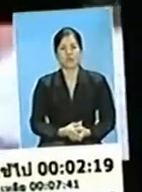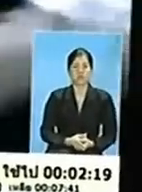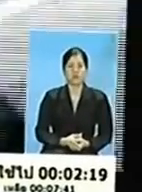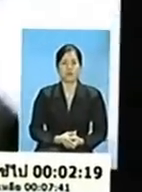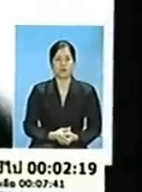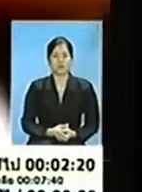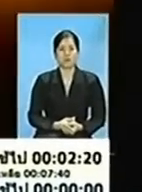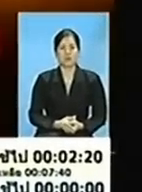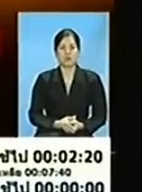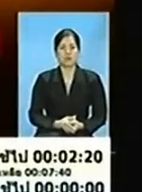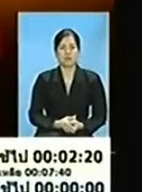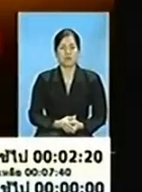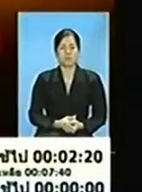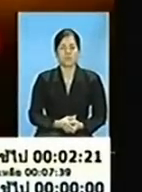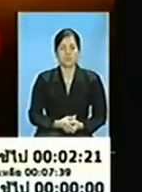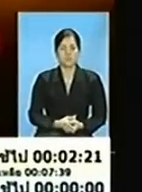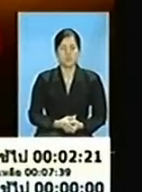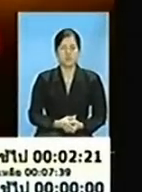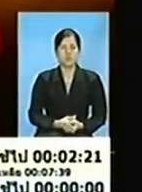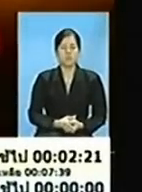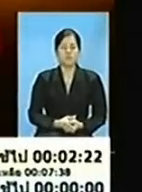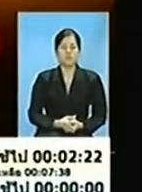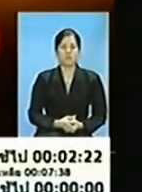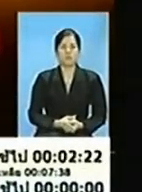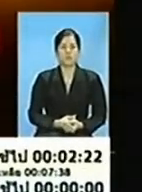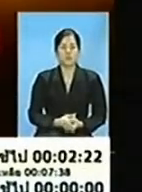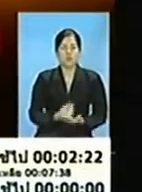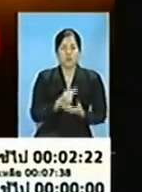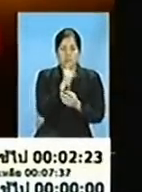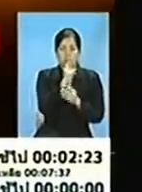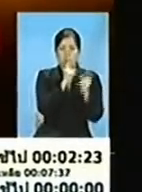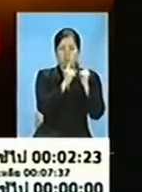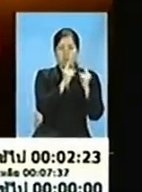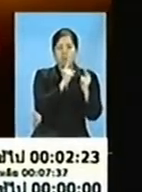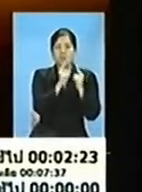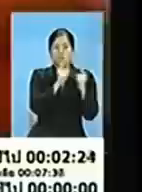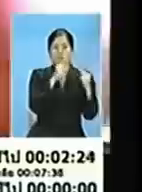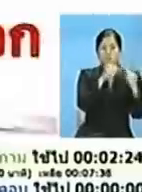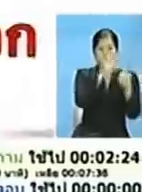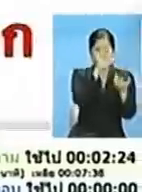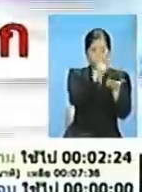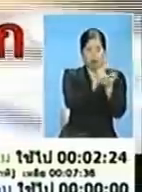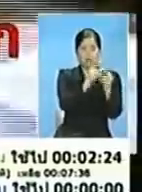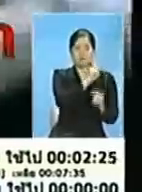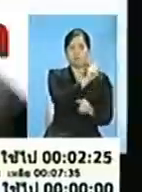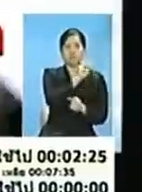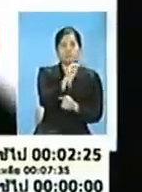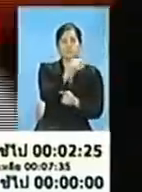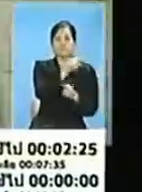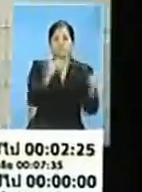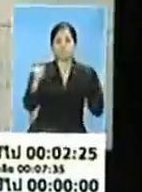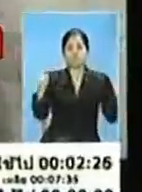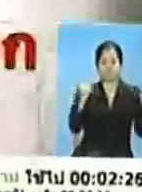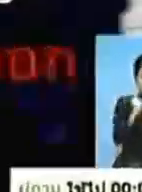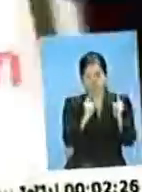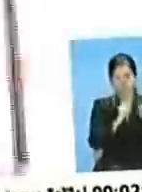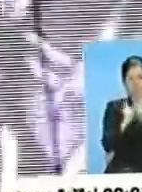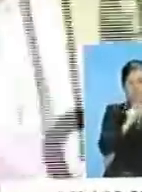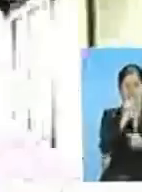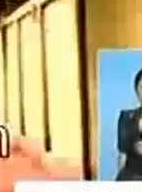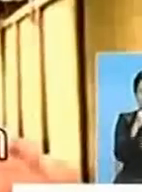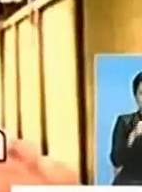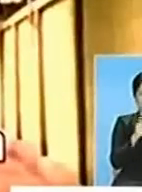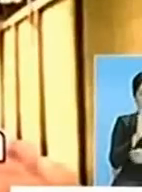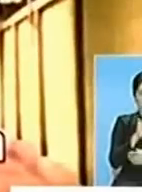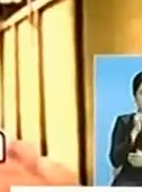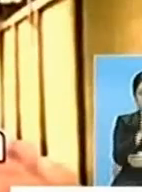ให้ไปเข้ามาใหม่พูดง่ายๆว่าปฏิเสธไม่ให้เข้าแล้วก็ต้องออกไปติดต่อนายหน้าข้างนอกนายหน้าด้านน